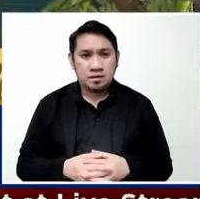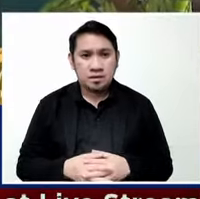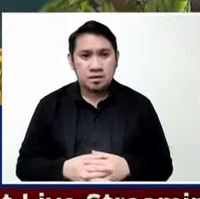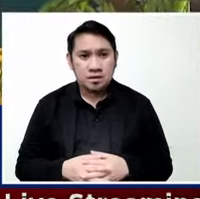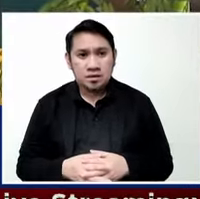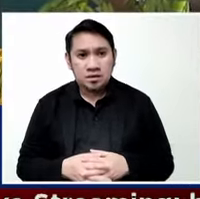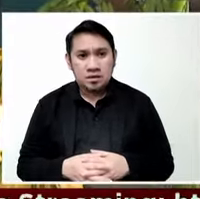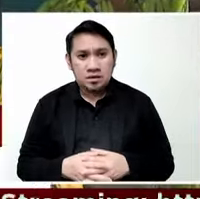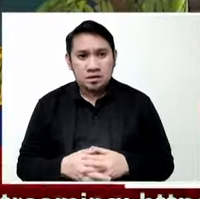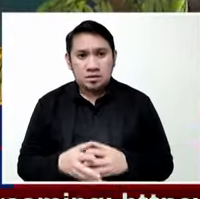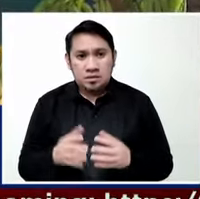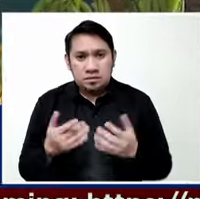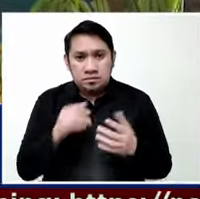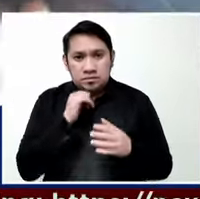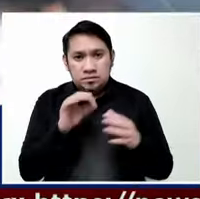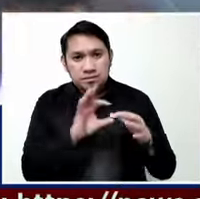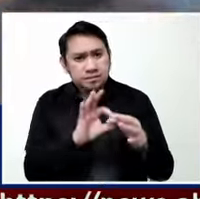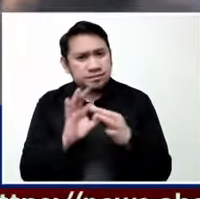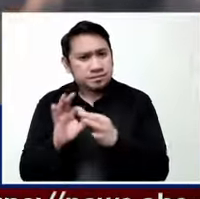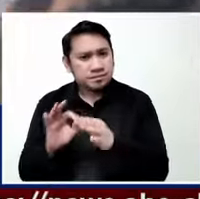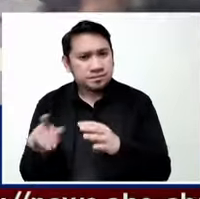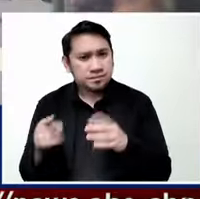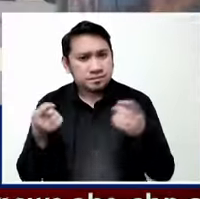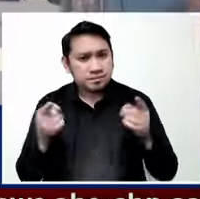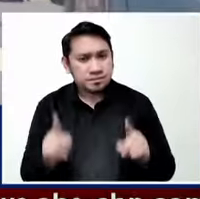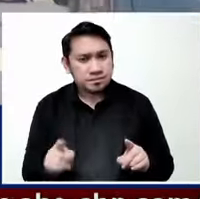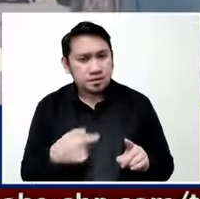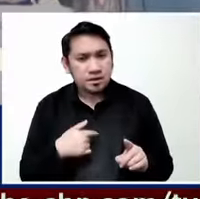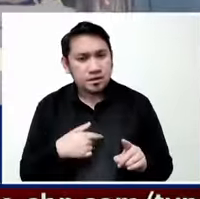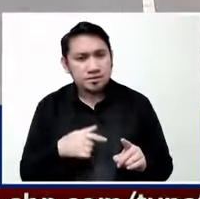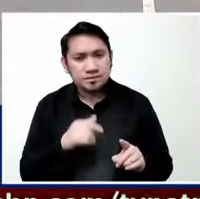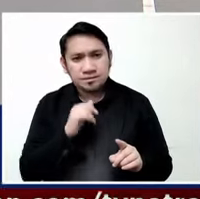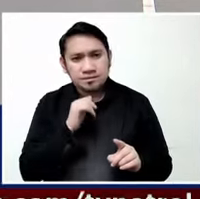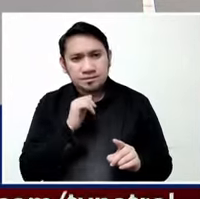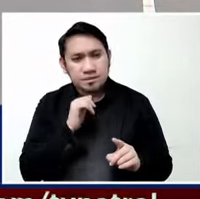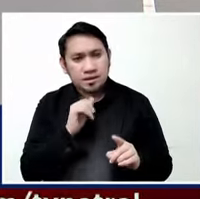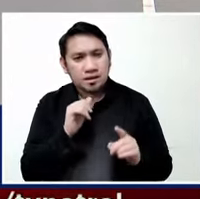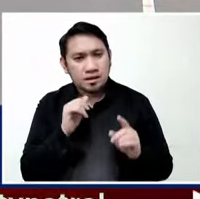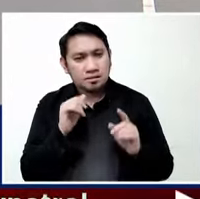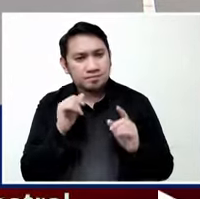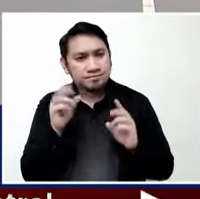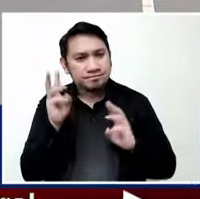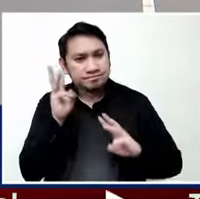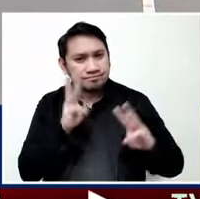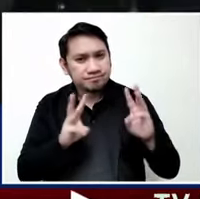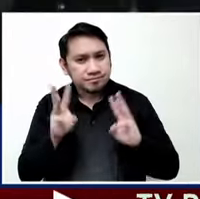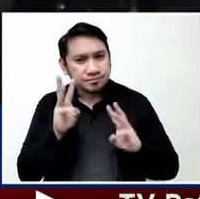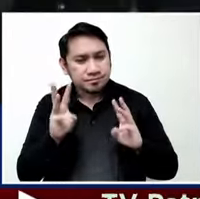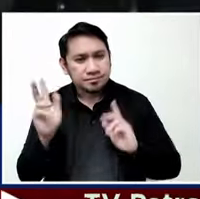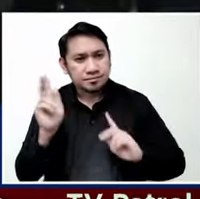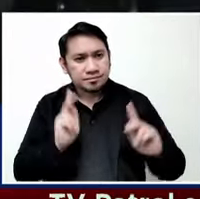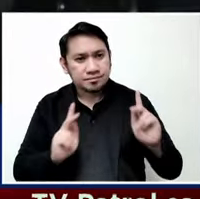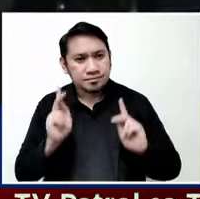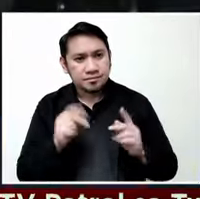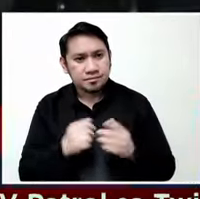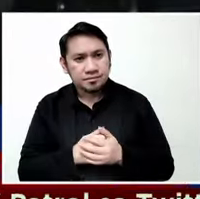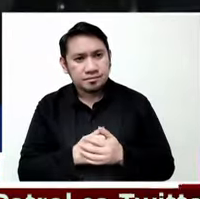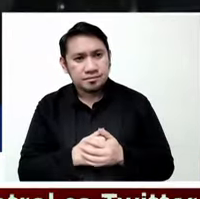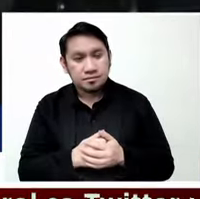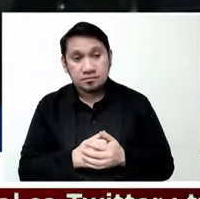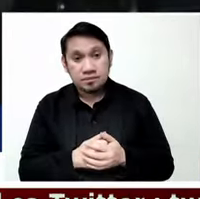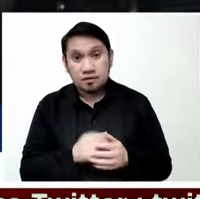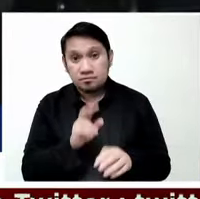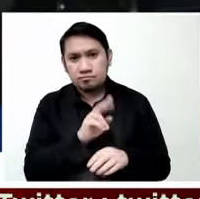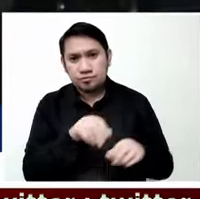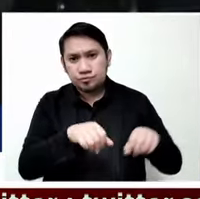hindi anila magkakaugnay ang mga insidente. Hindi rin umano dapat mabahala ang publiko. Lahat po ng motorcycle na